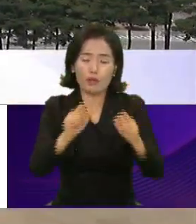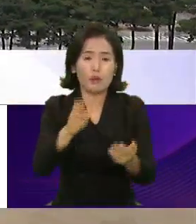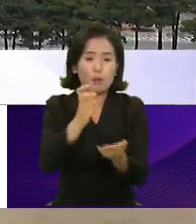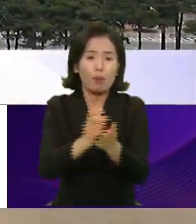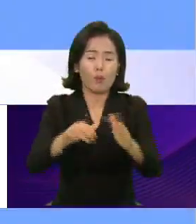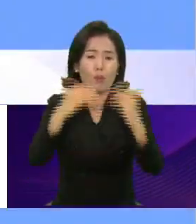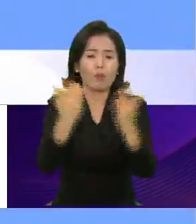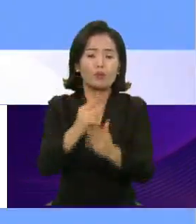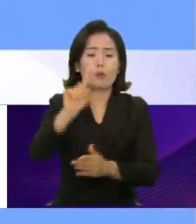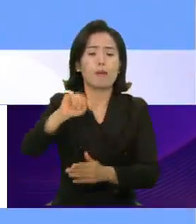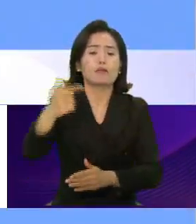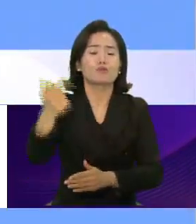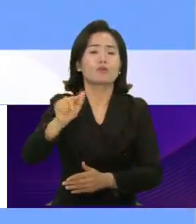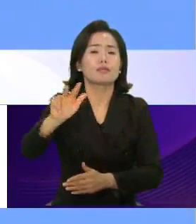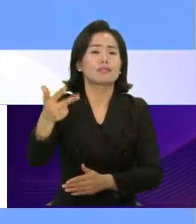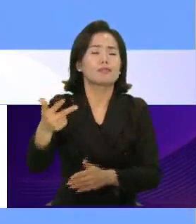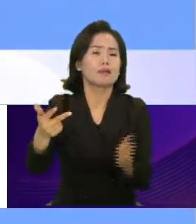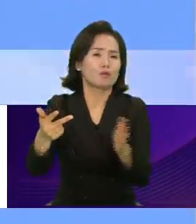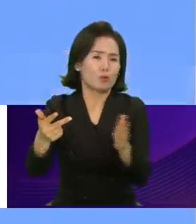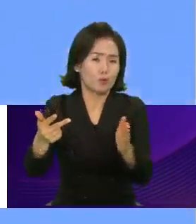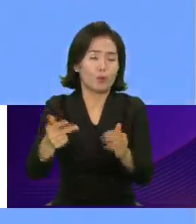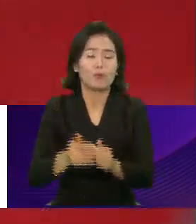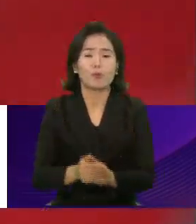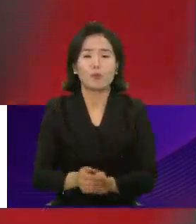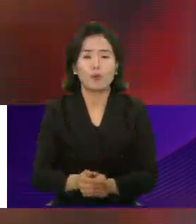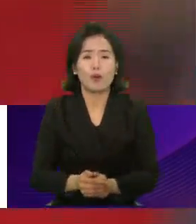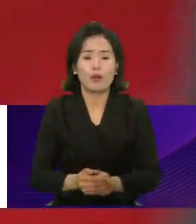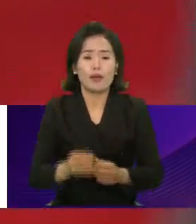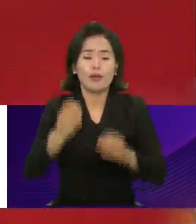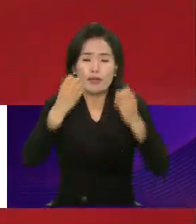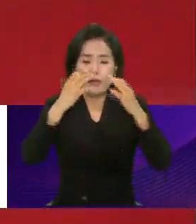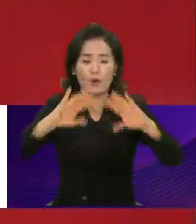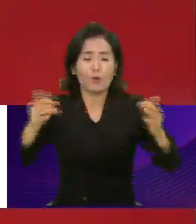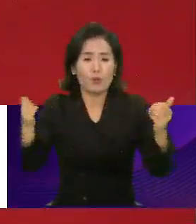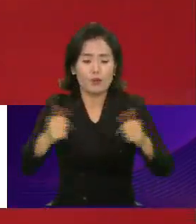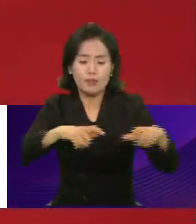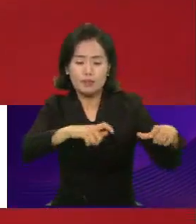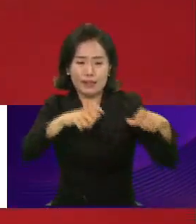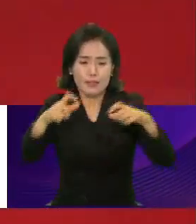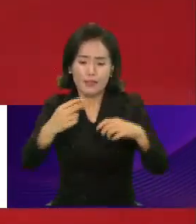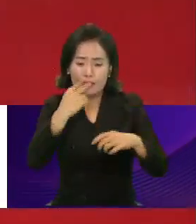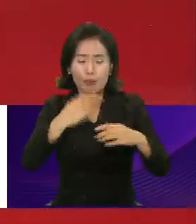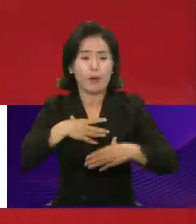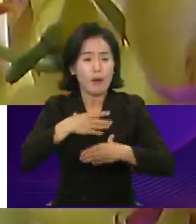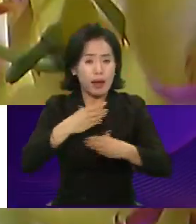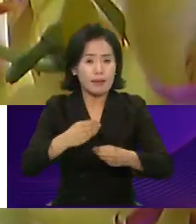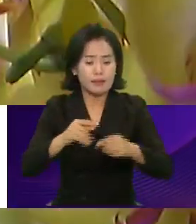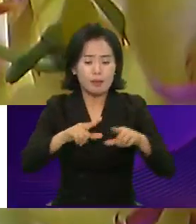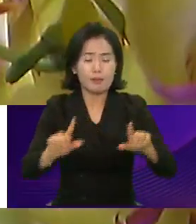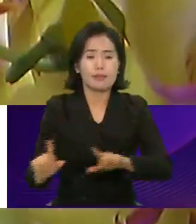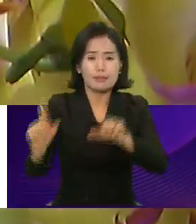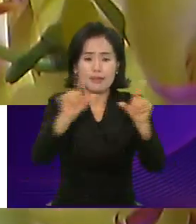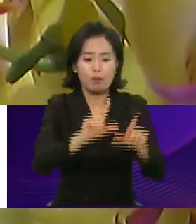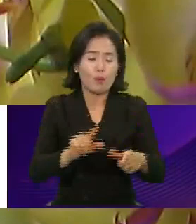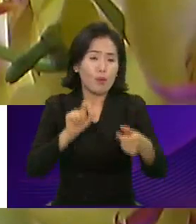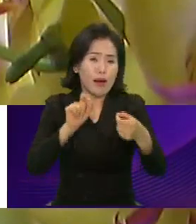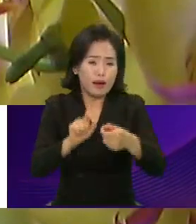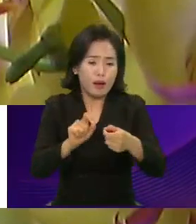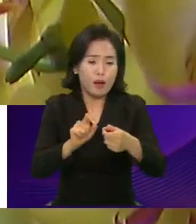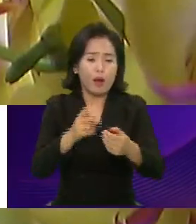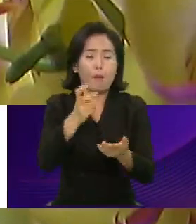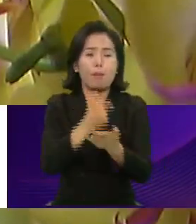법안은 모두 16,700여 건입니다. 새 국회에서 지역의 생명과 안전, 민생과 밀접한